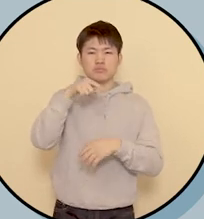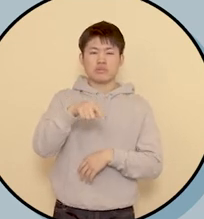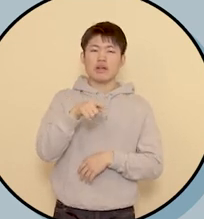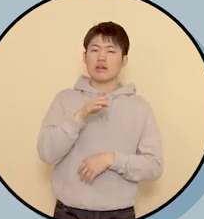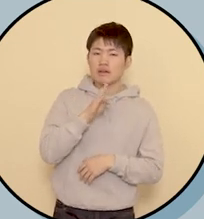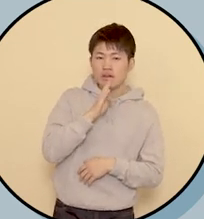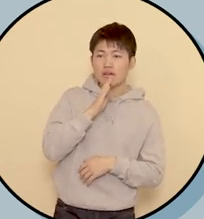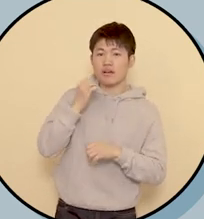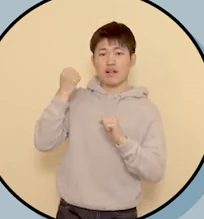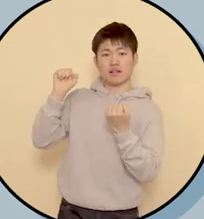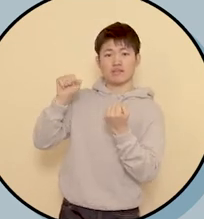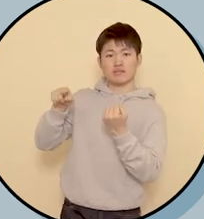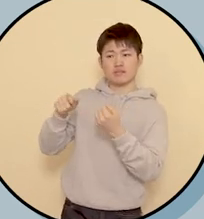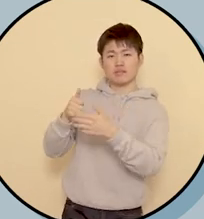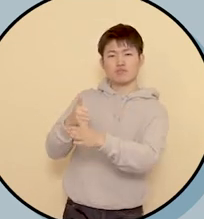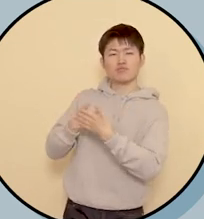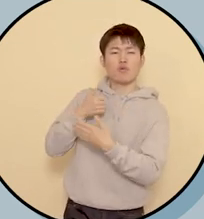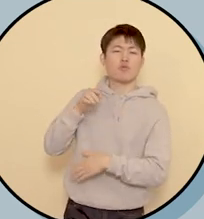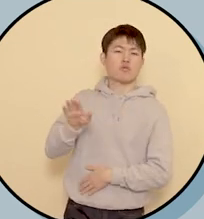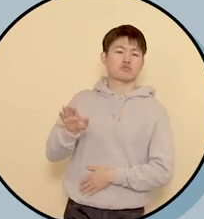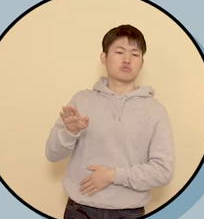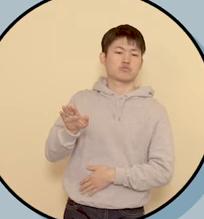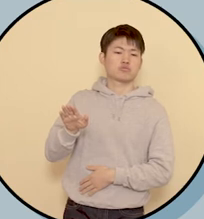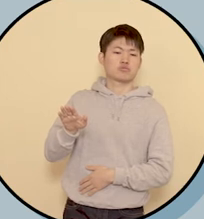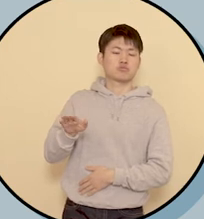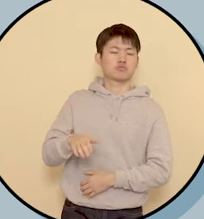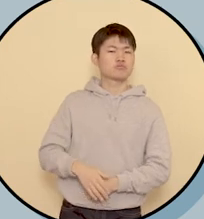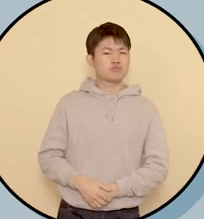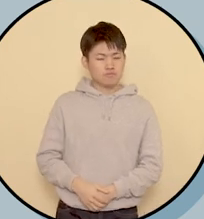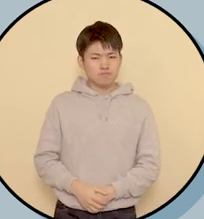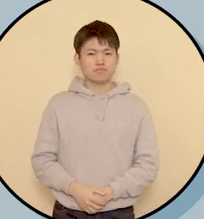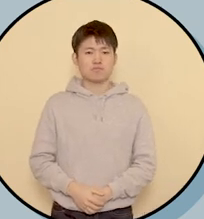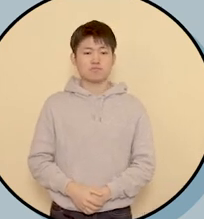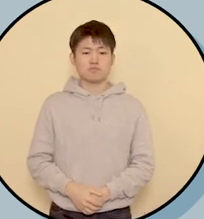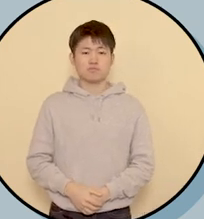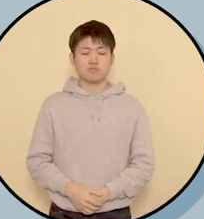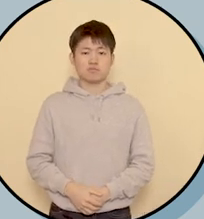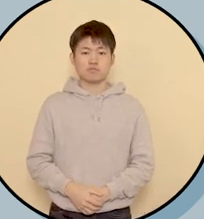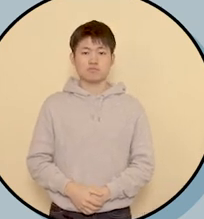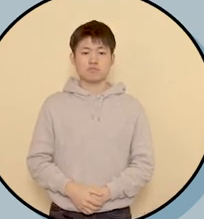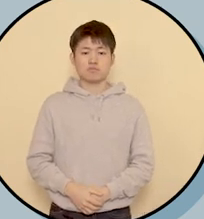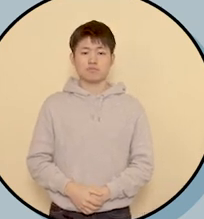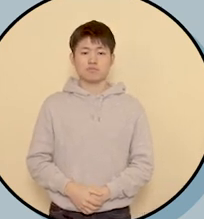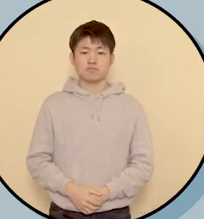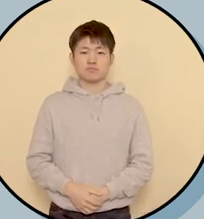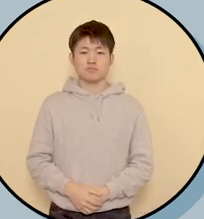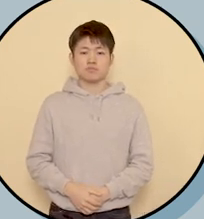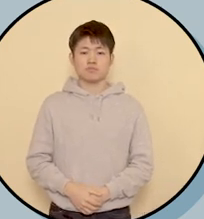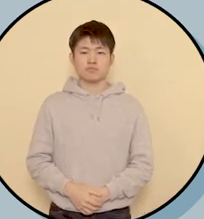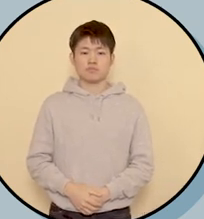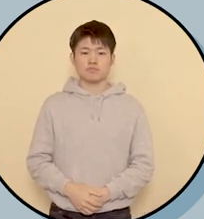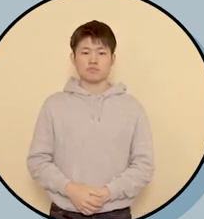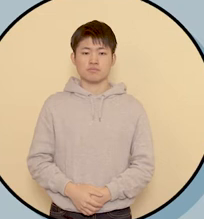見も含めてですけど、自分のその経験した中で、やっぱ僕は助けられたなと思って、